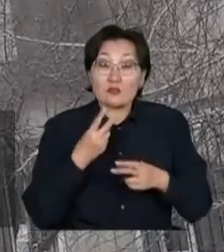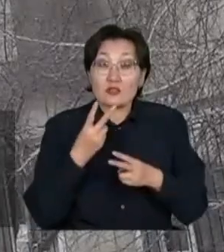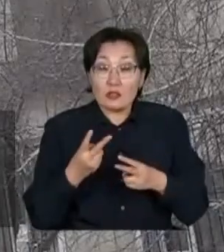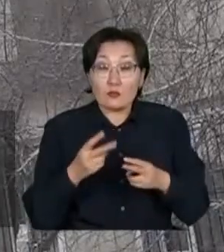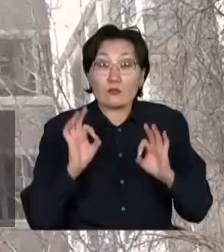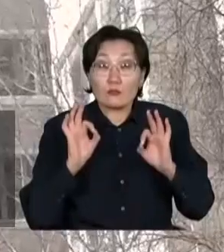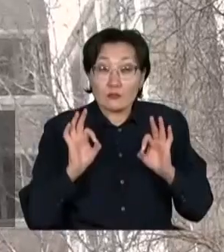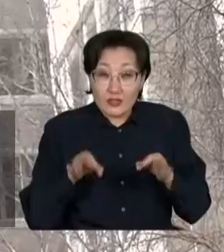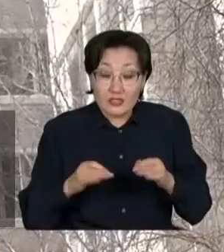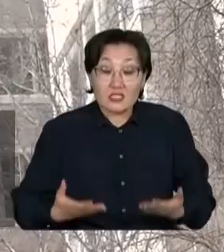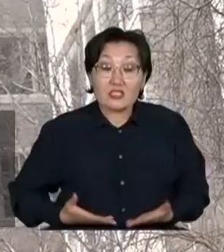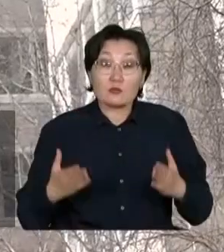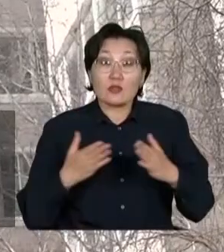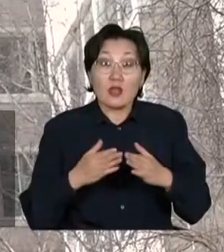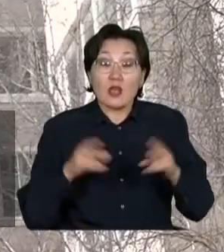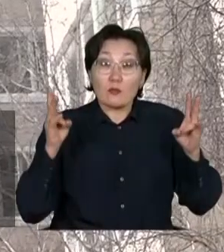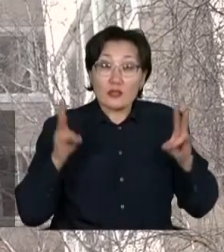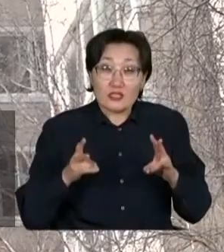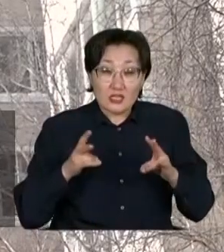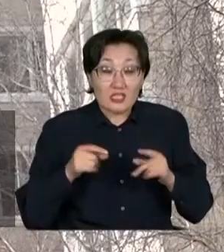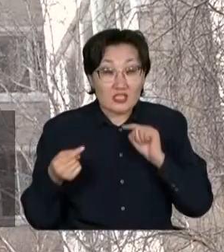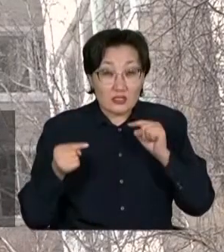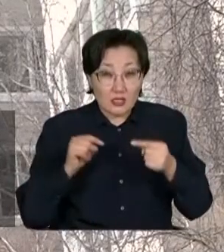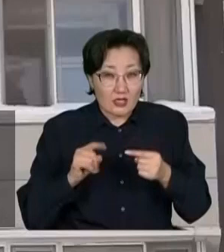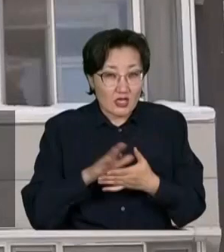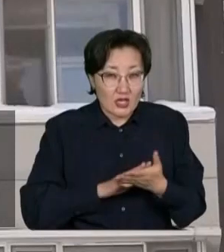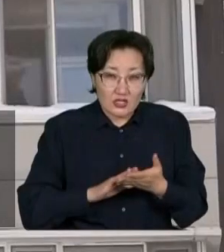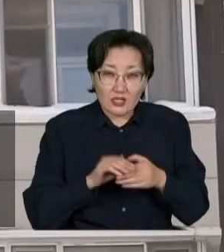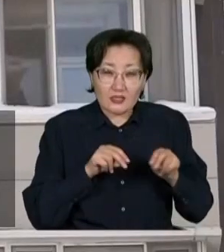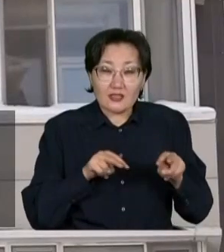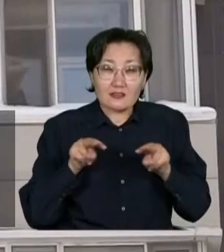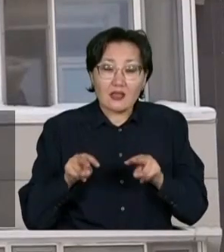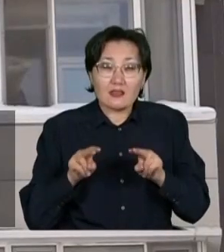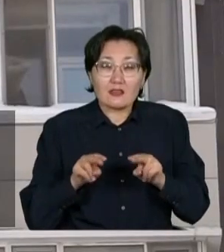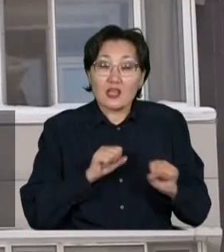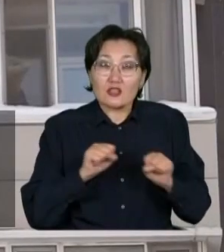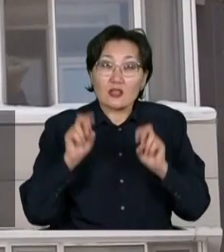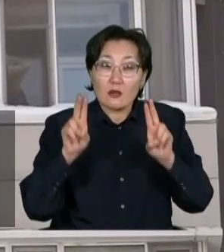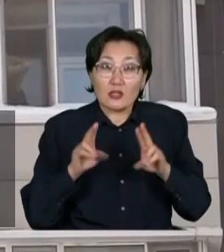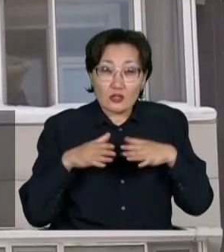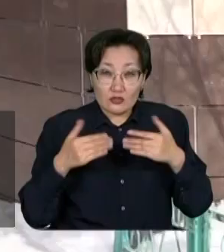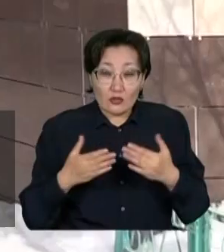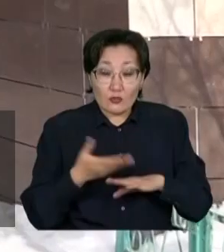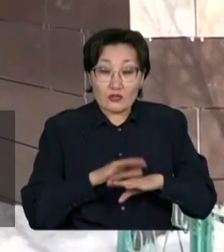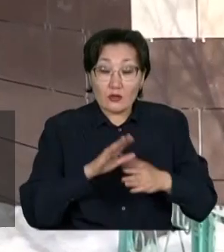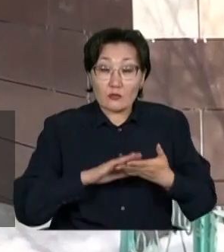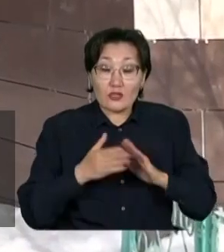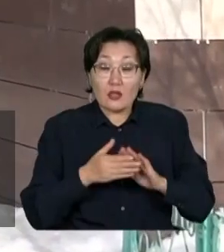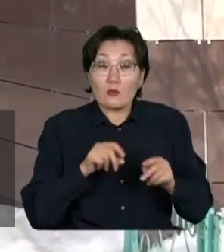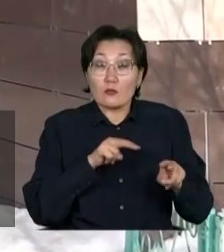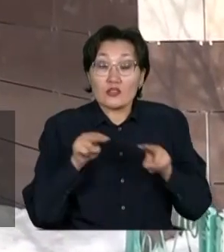бар. Көпқабатты кешенде айтып келмейтін апатқа қарсы бірде-бір сақтық амалдары жасалмаған. Мәселен, төтеншіліктер бақылауға